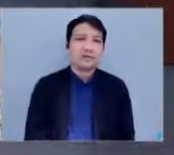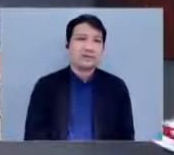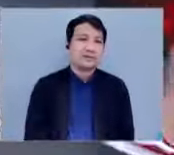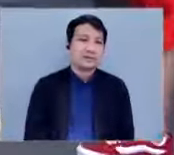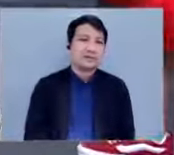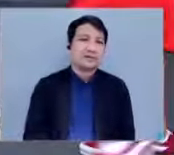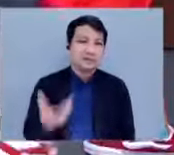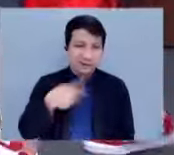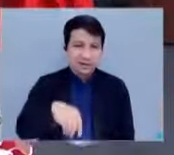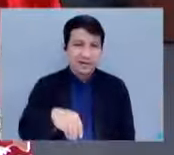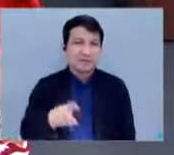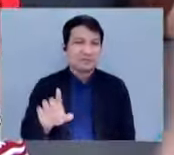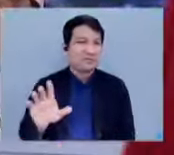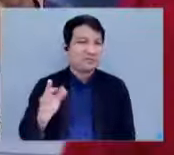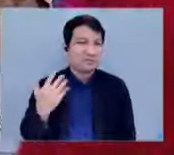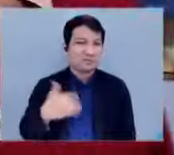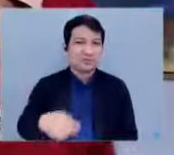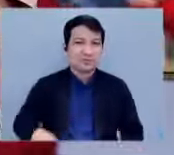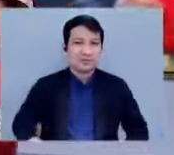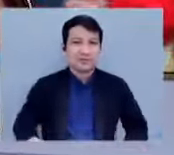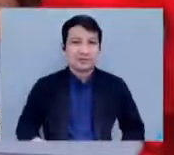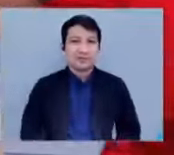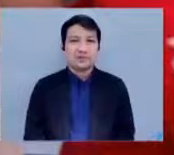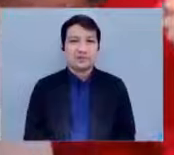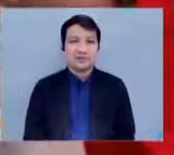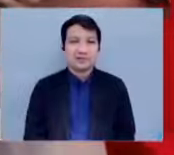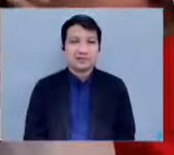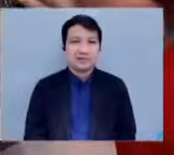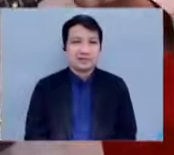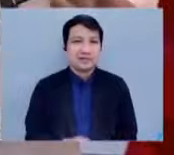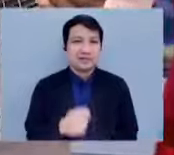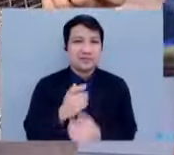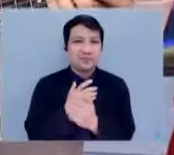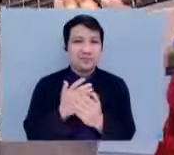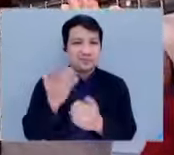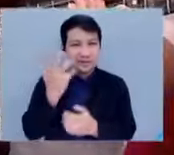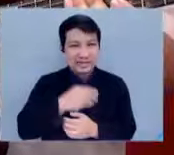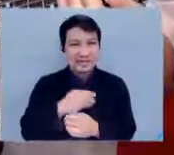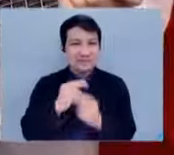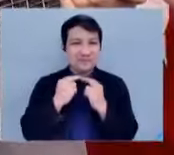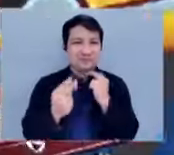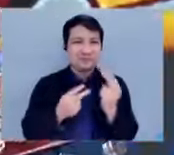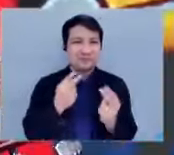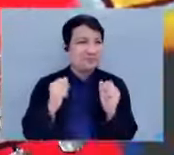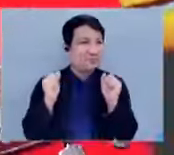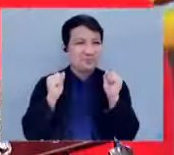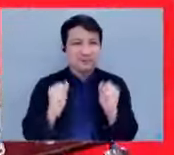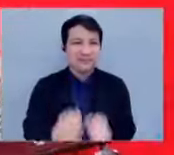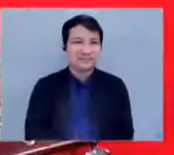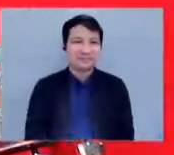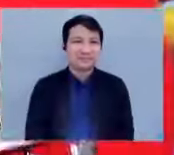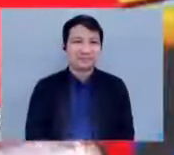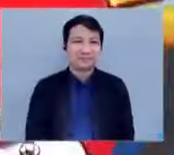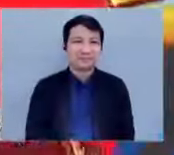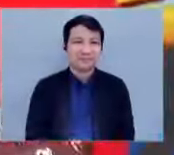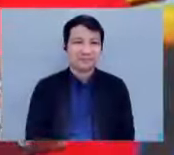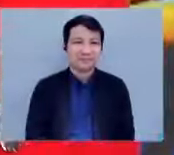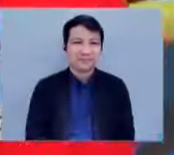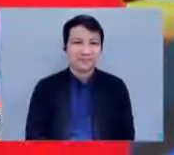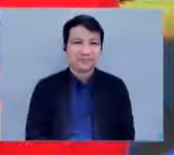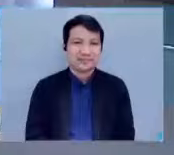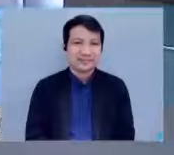DC buti pala nag sweater ako ang lam naay mo yung mga tinuro